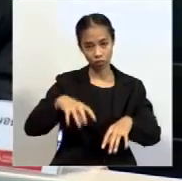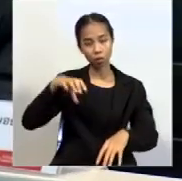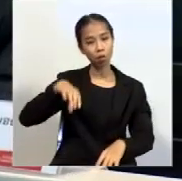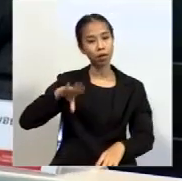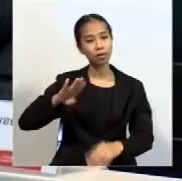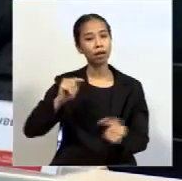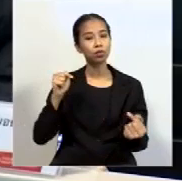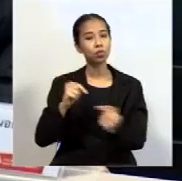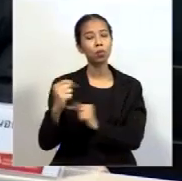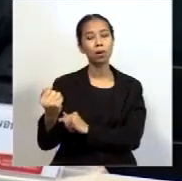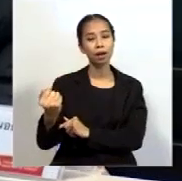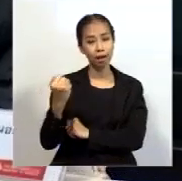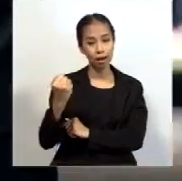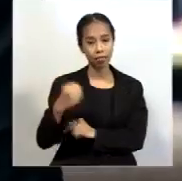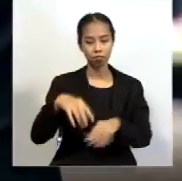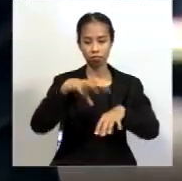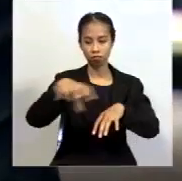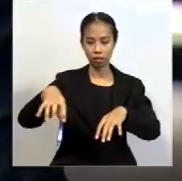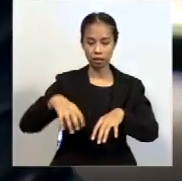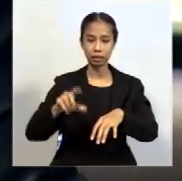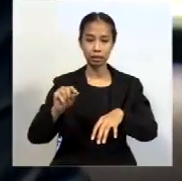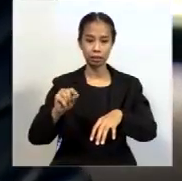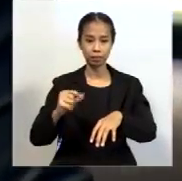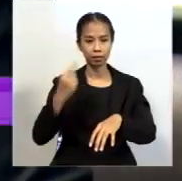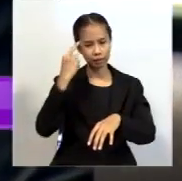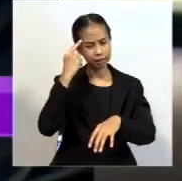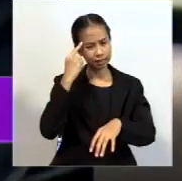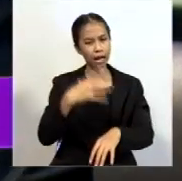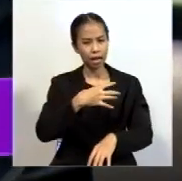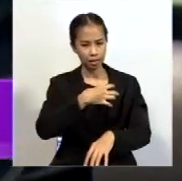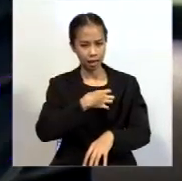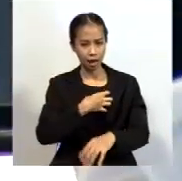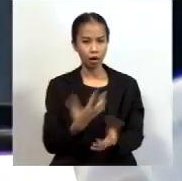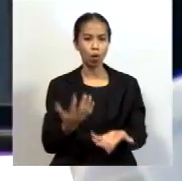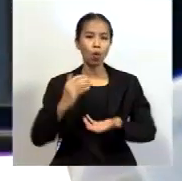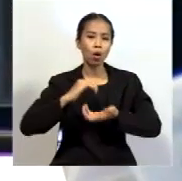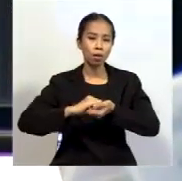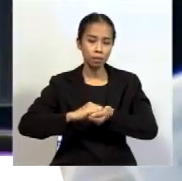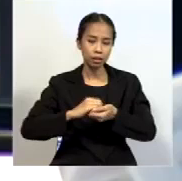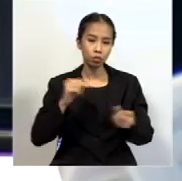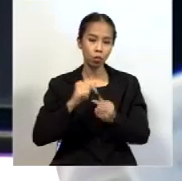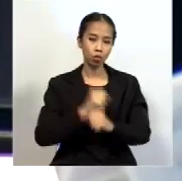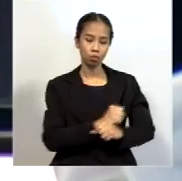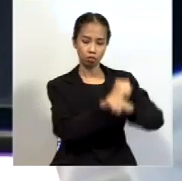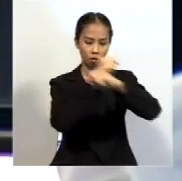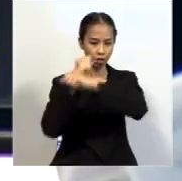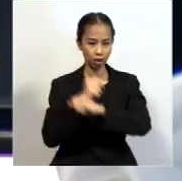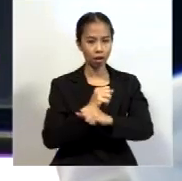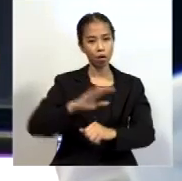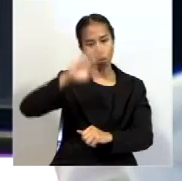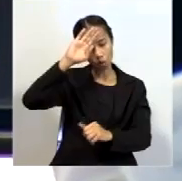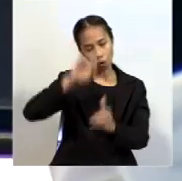ษัทด้านพลังงานในประเทศกว่า20แห่งหาแนวทางความร่วมมือในการป้องกันการแพร่ระบาดของเชื้อโควิด